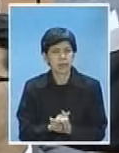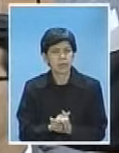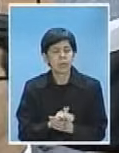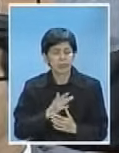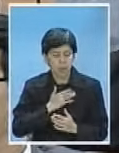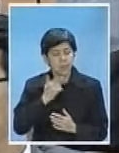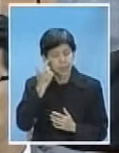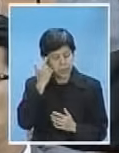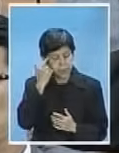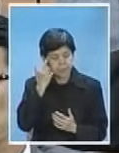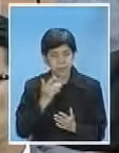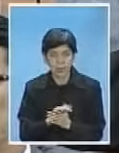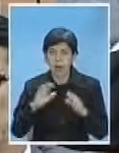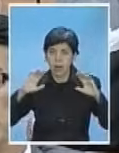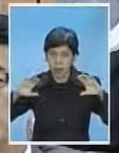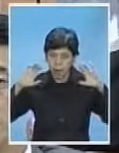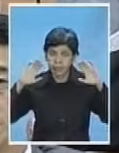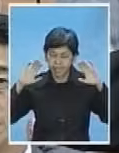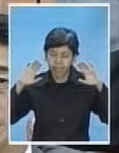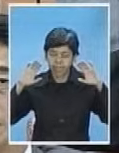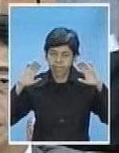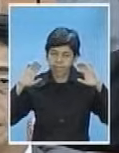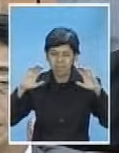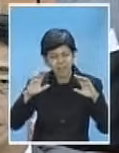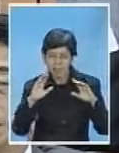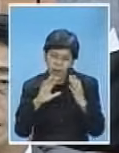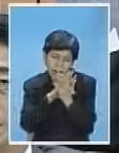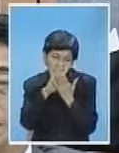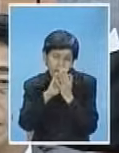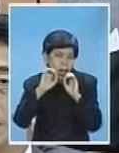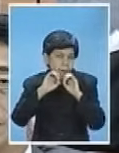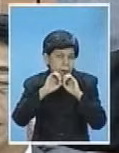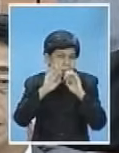ผมเข้าใจว่าขณะนี้รัฐบาลอาจจะยังไม่ชัดเจน